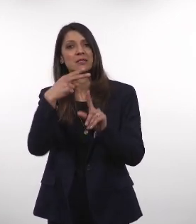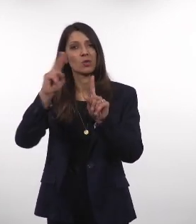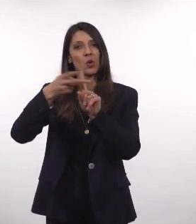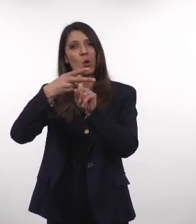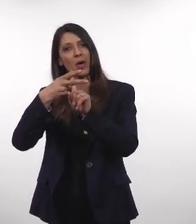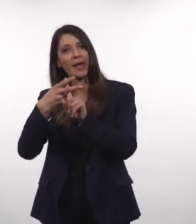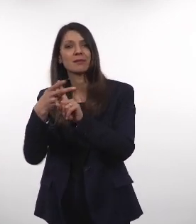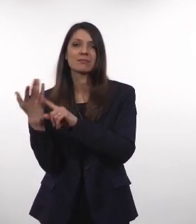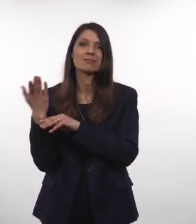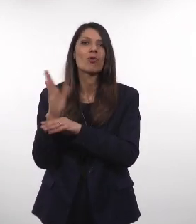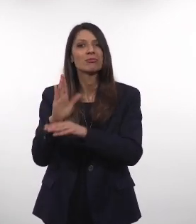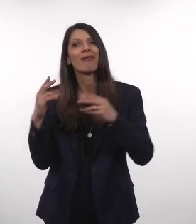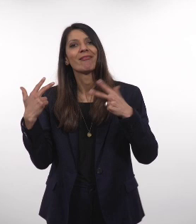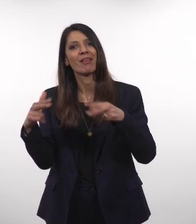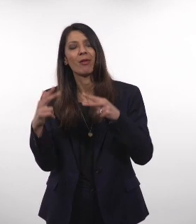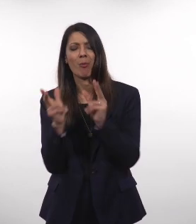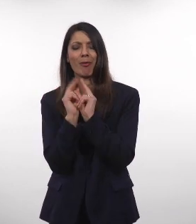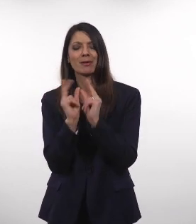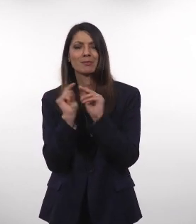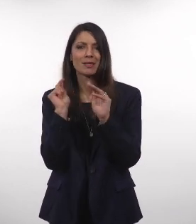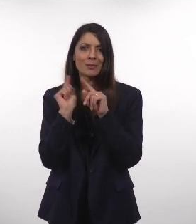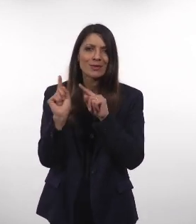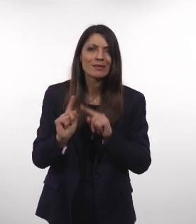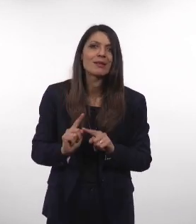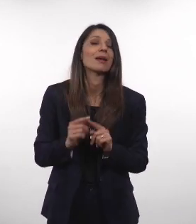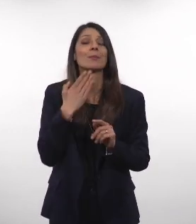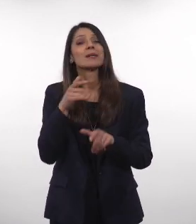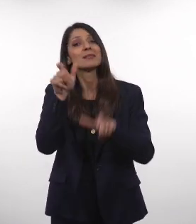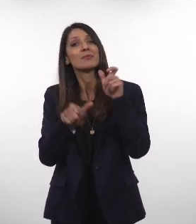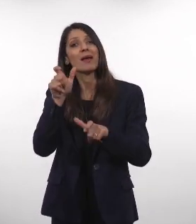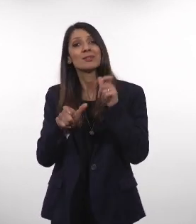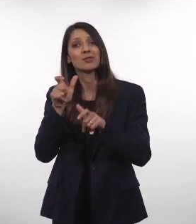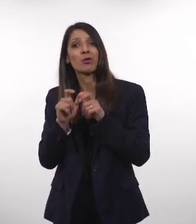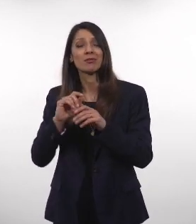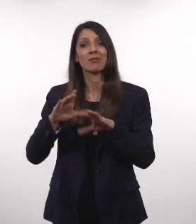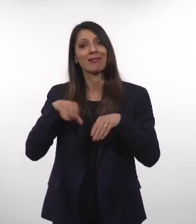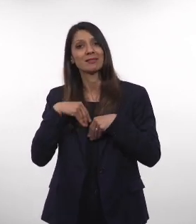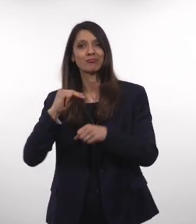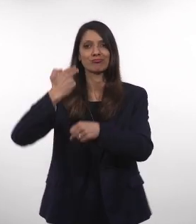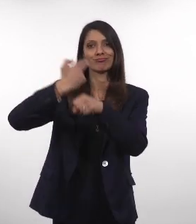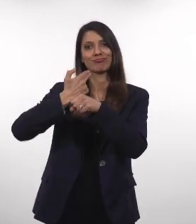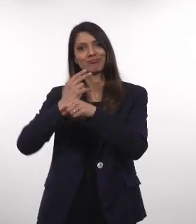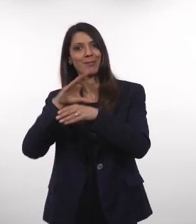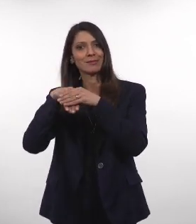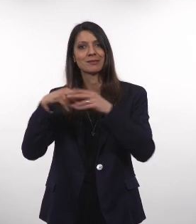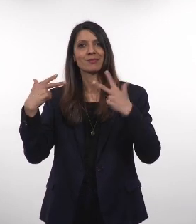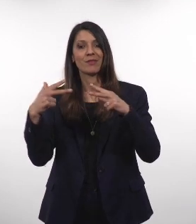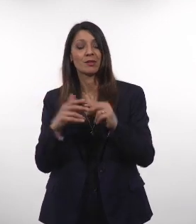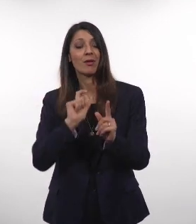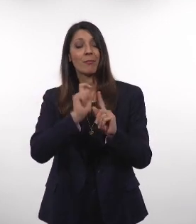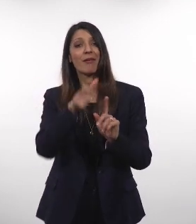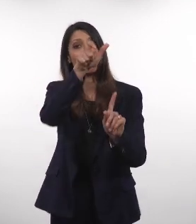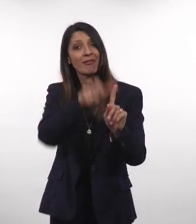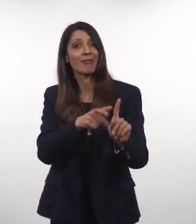très explicative. Merci à tous les participants de cette vidéo. Et sans plus attendre, je donne la parole au docteur Claire